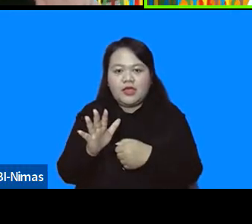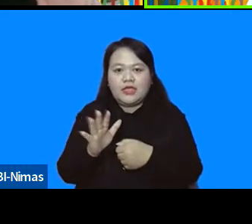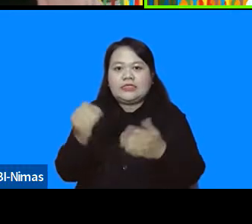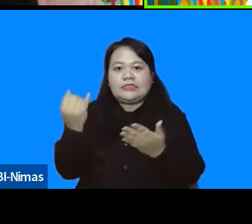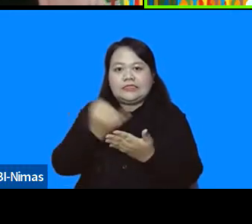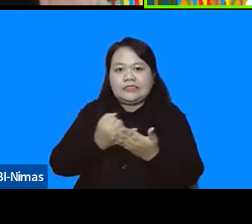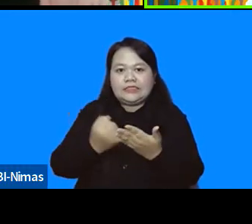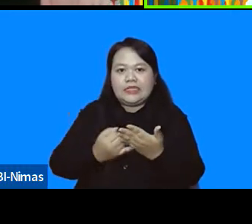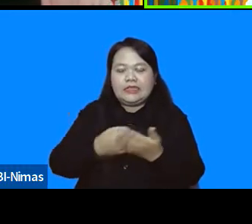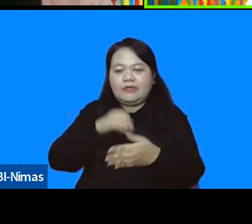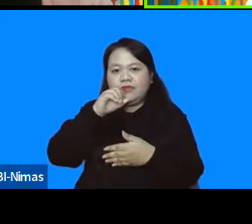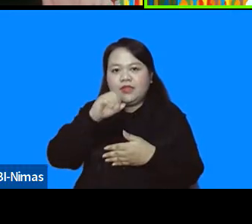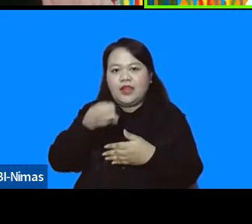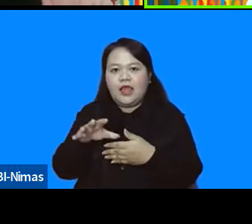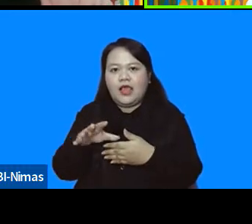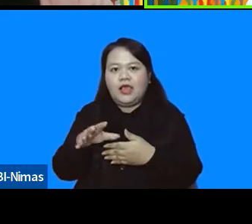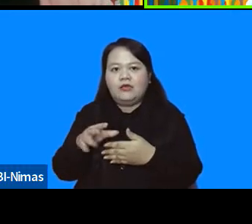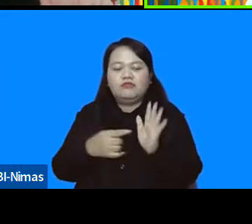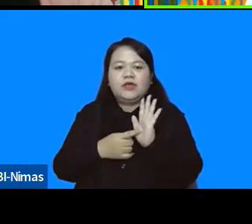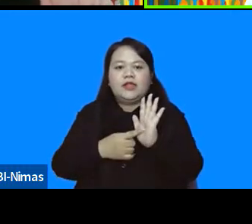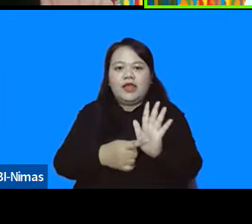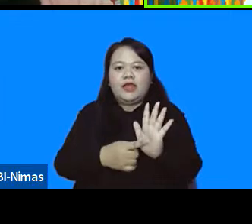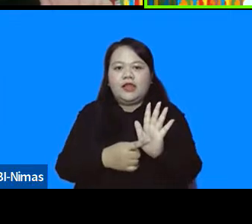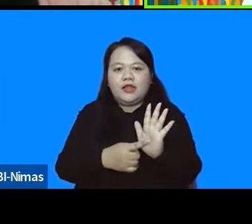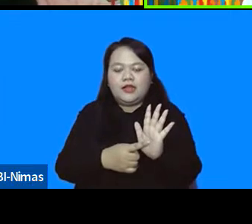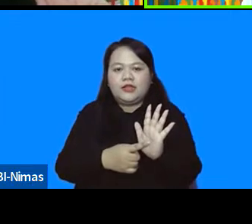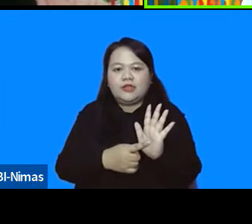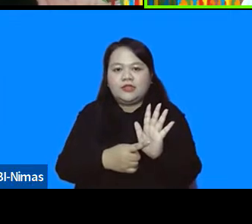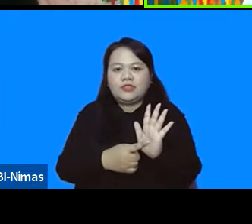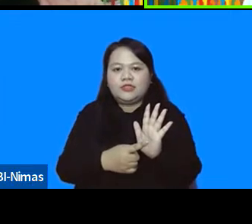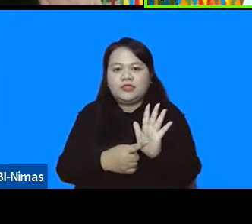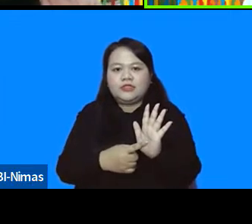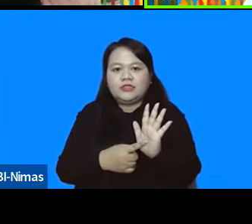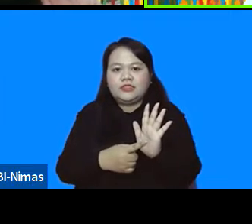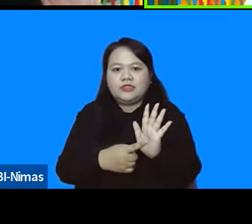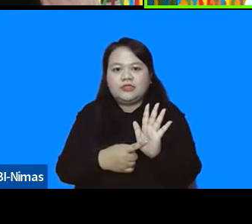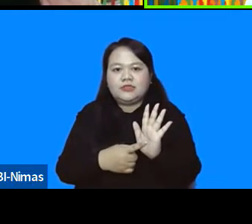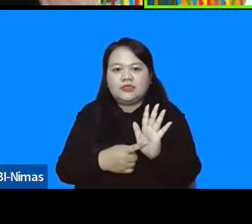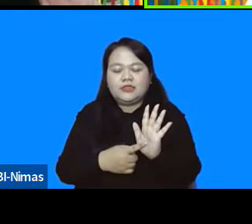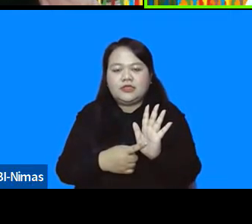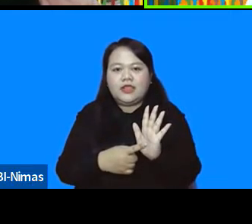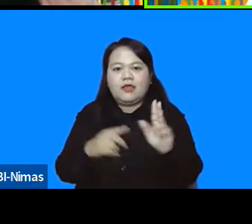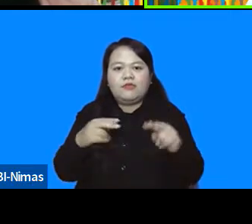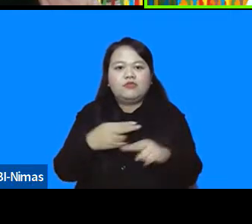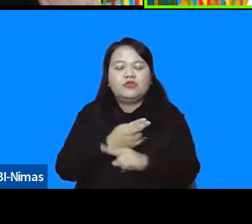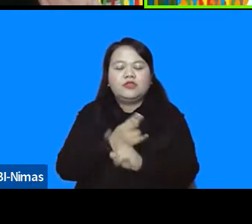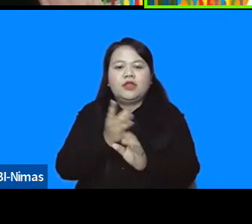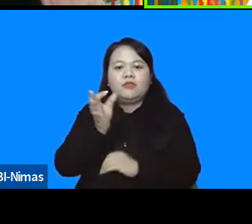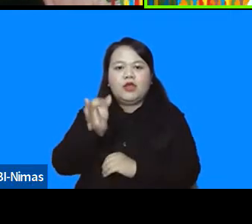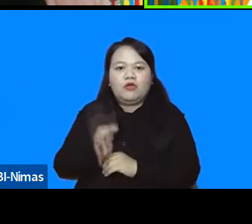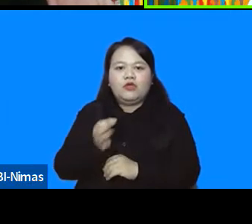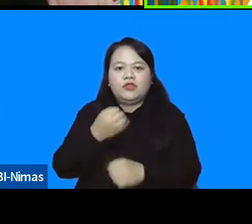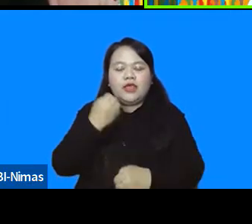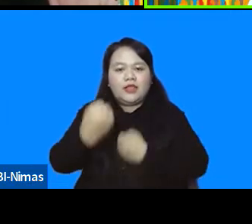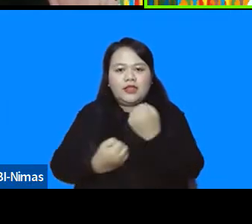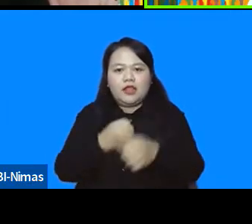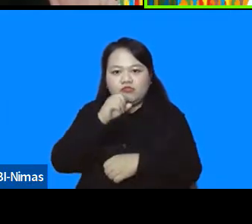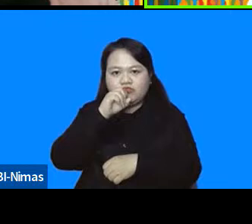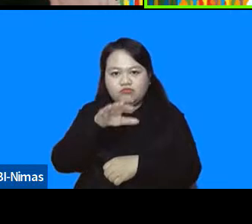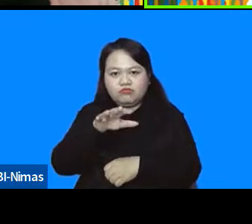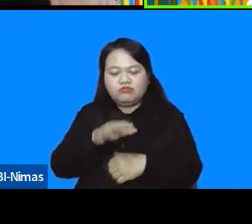juga disampaikan pada saat pagelaran, kemudian pada saat musrenbang kotanya juga turut disampaikan.